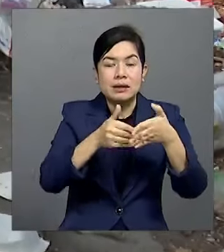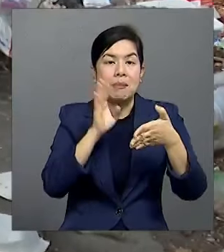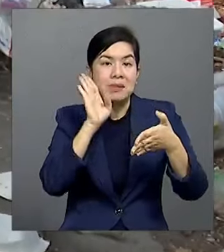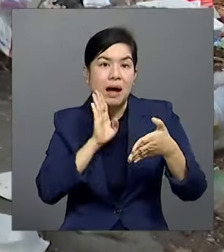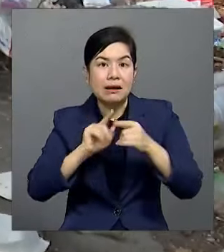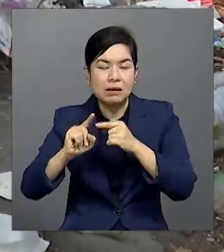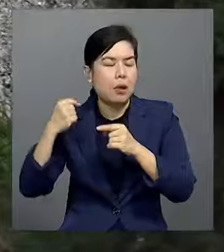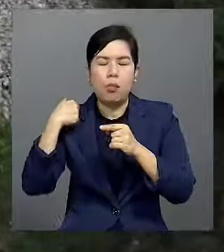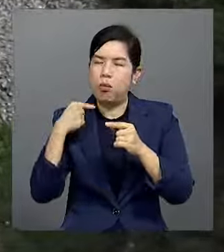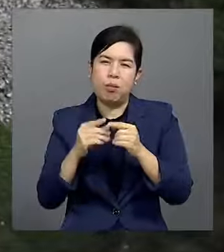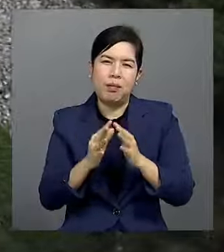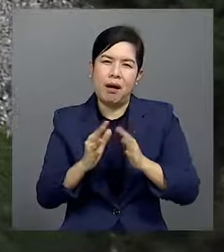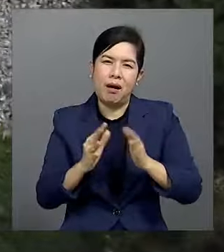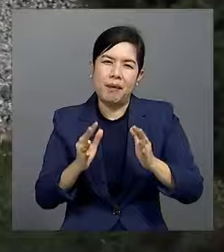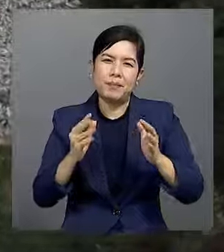าล